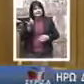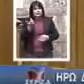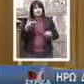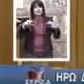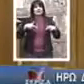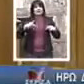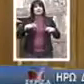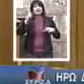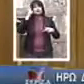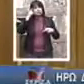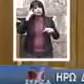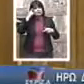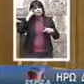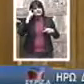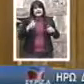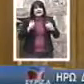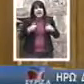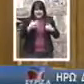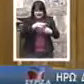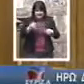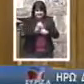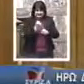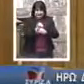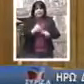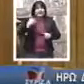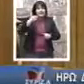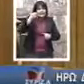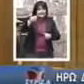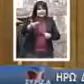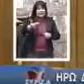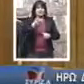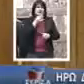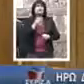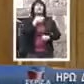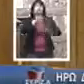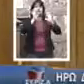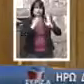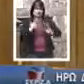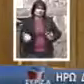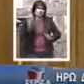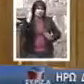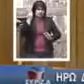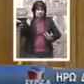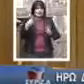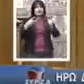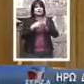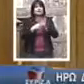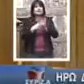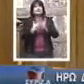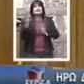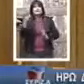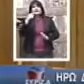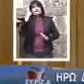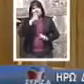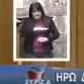σας περισσεύουν οι νεοεισερχόμενοι στην εργασία, οι μελλοντικοί εργαζόμενοι που θα ασφαλιστούν για πρώτη φορά το 2015, οι μητέρες